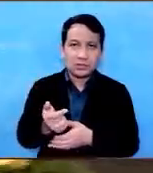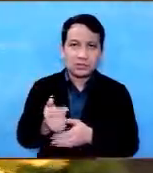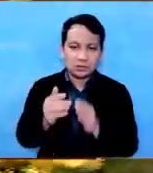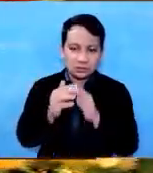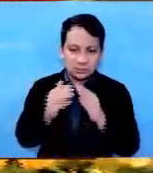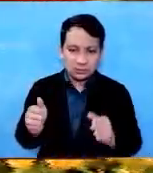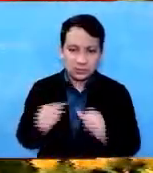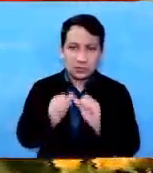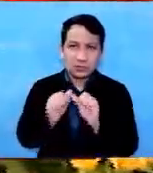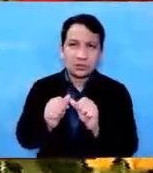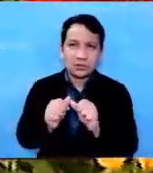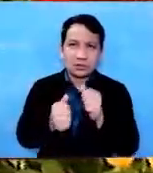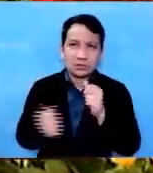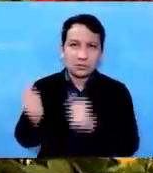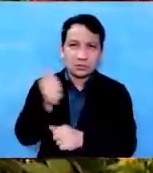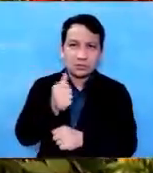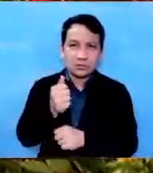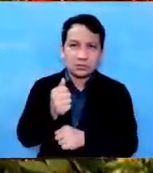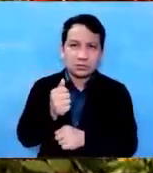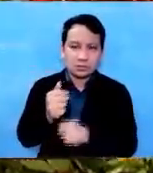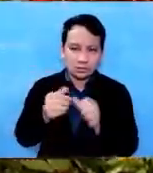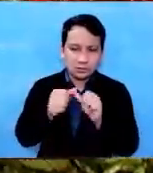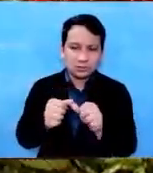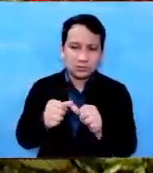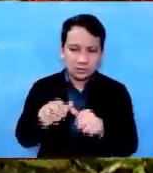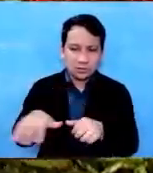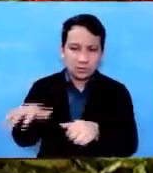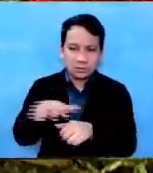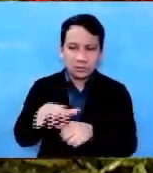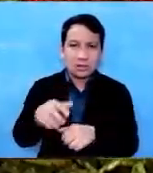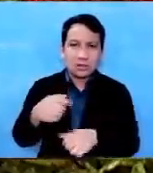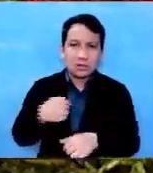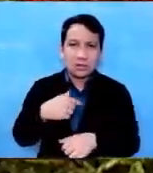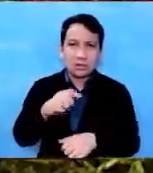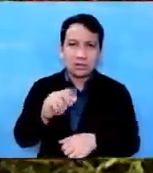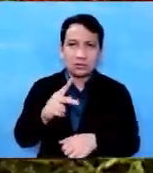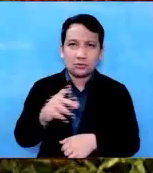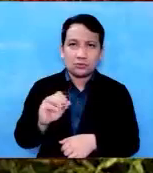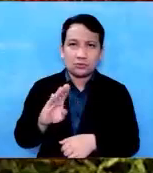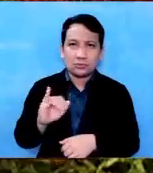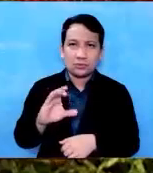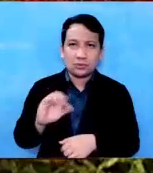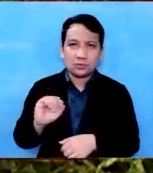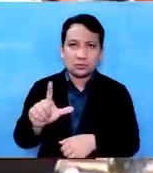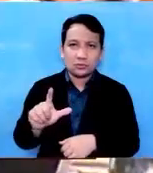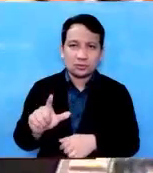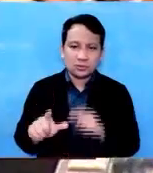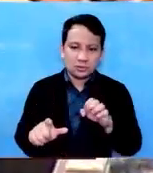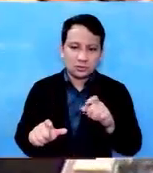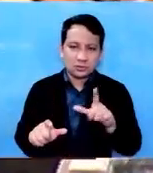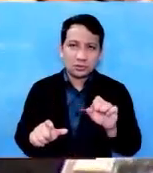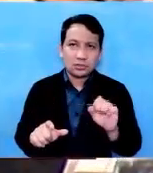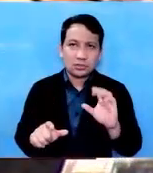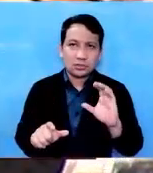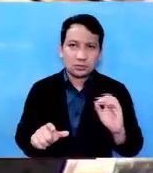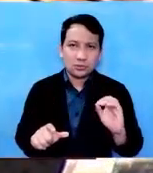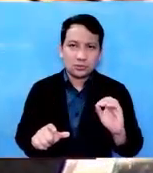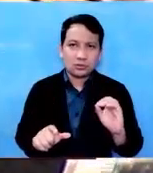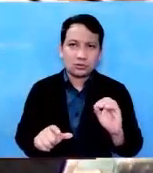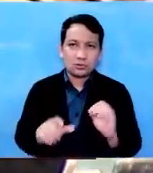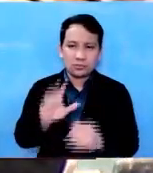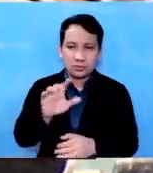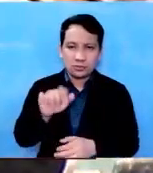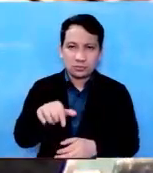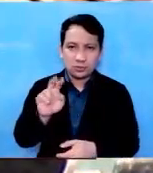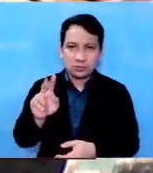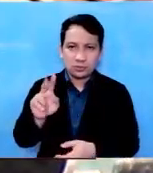ay pinangunahan ni Appropriations Chairman at Acobicol Partilist Representative Elizalde Co. 5.268